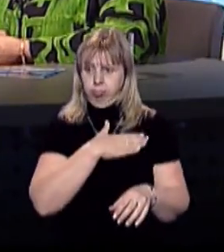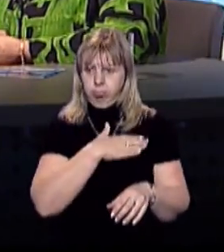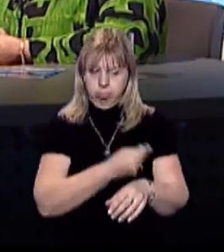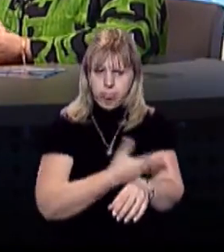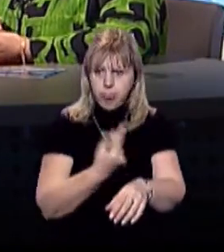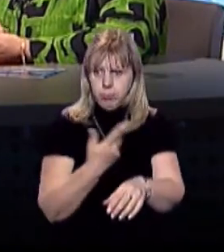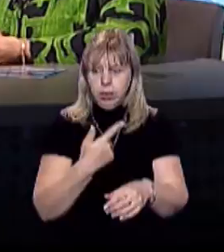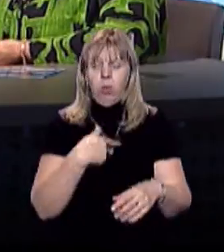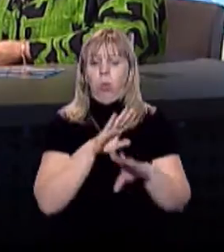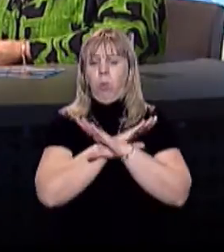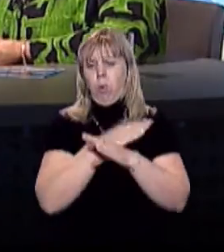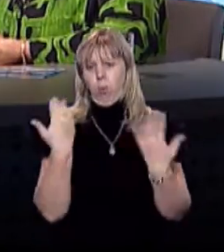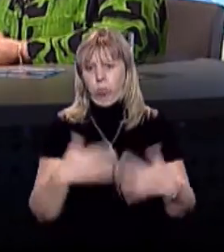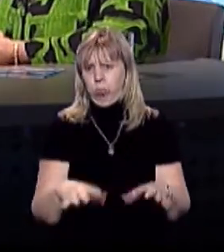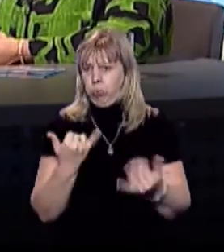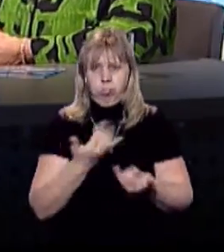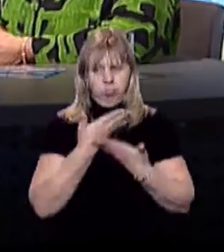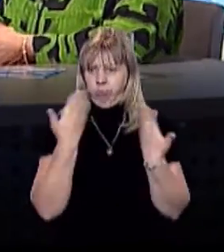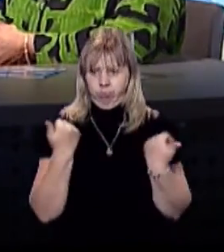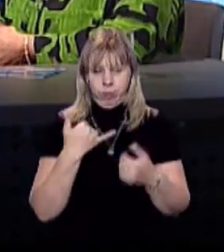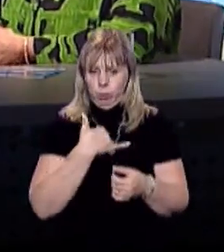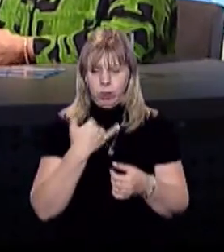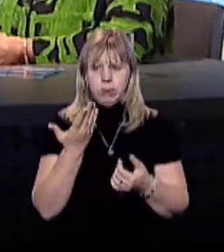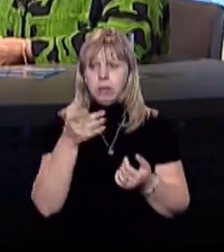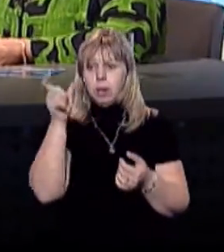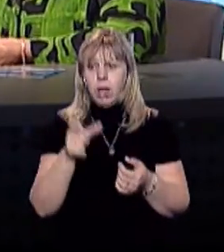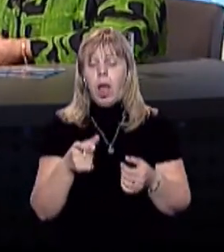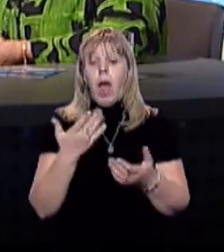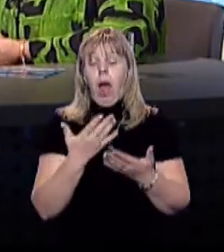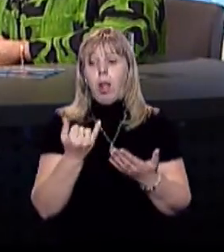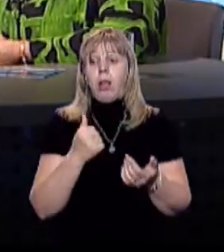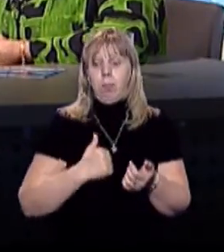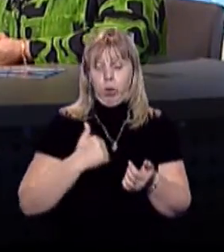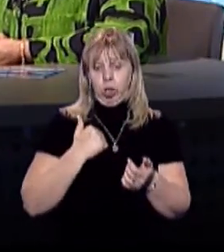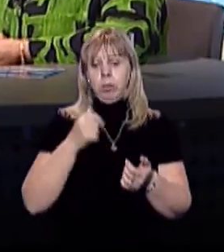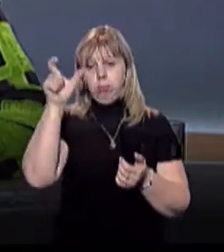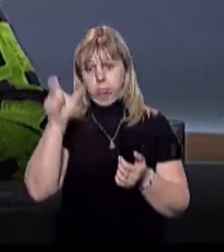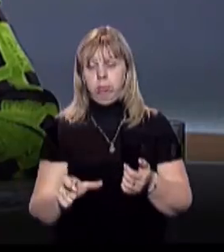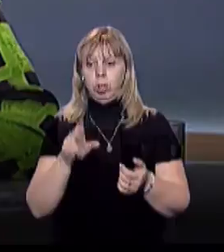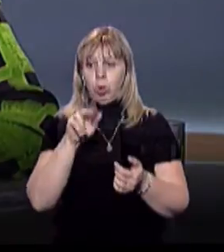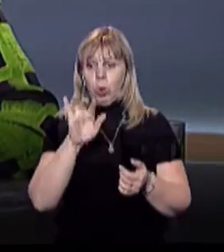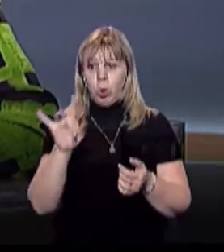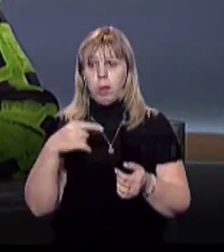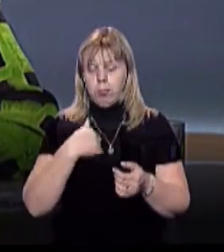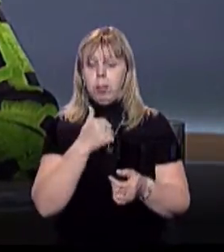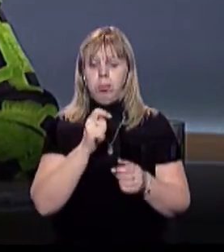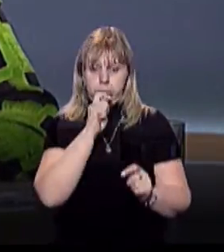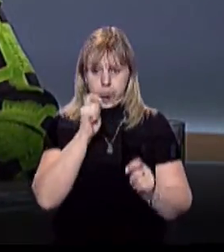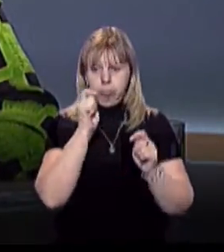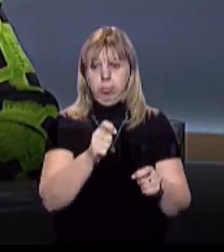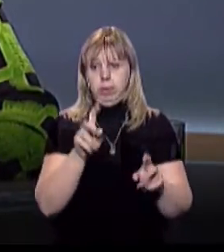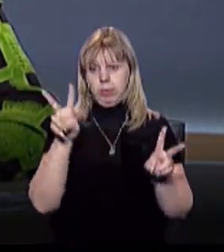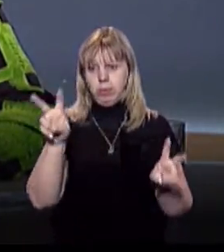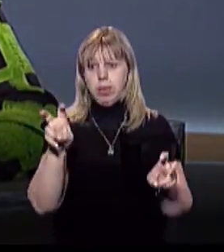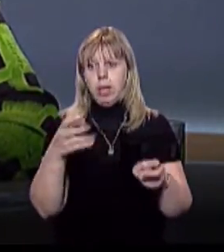жаль, він уже помер. Зараз нема у нас заслужених донорів, але почесні донори ми кожного року нагороджуємо цим званням, ну,